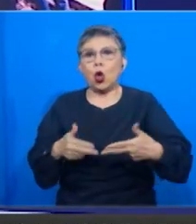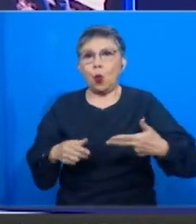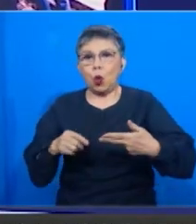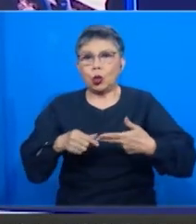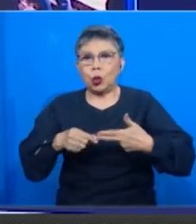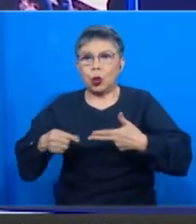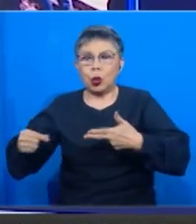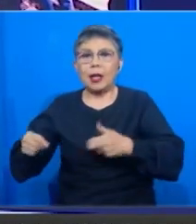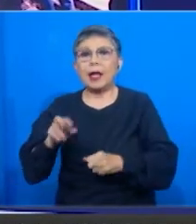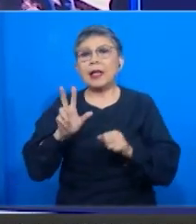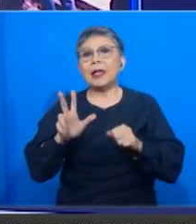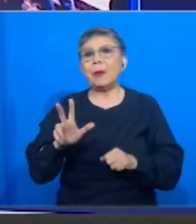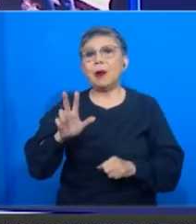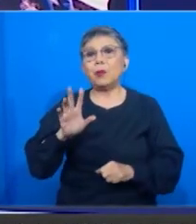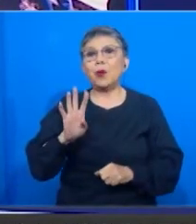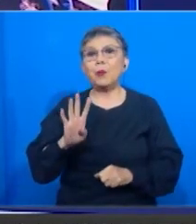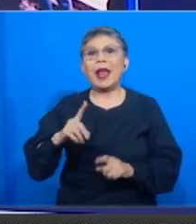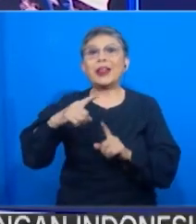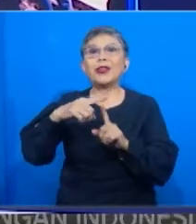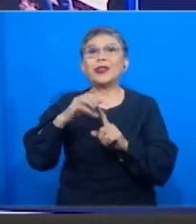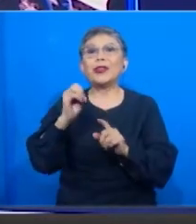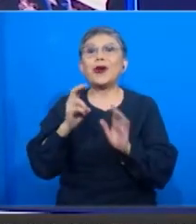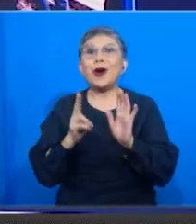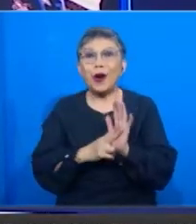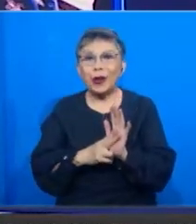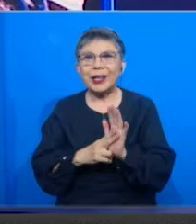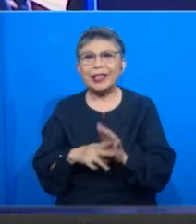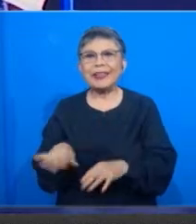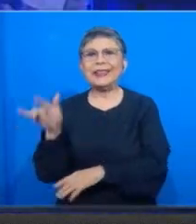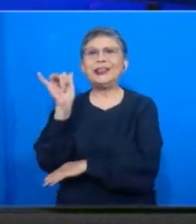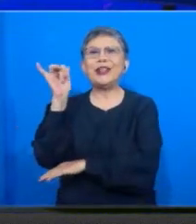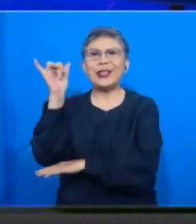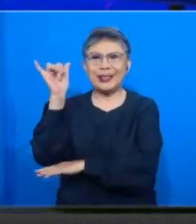seberat 84 ton seperti yang ada di Yogyakarta.